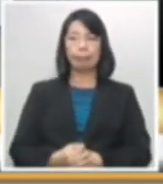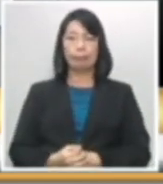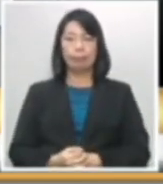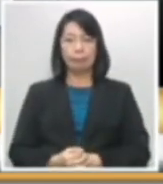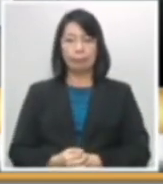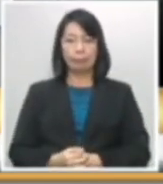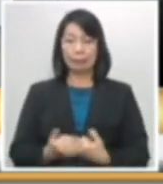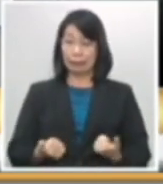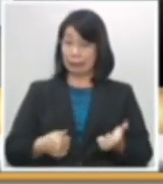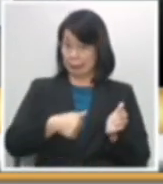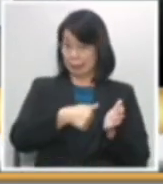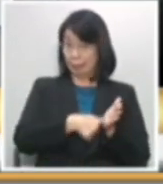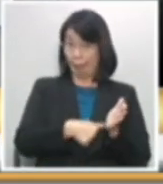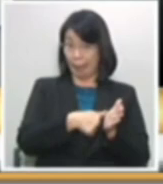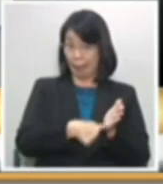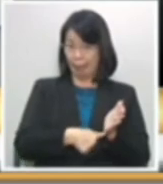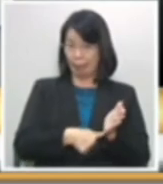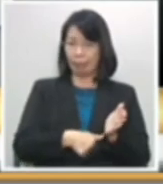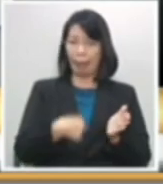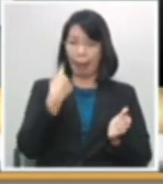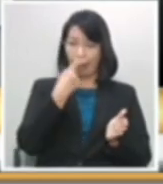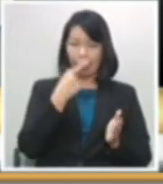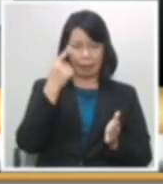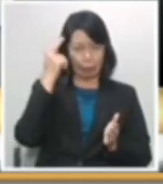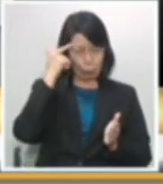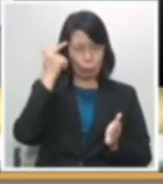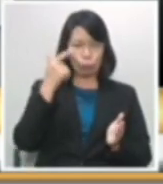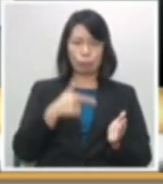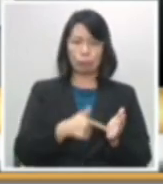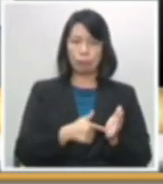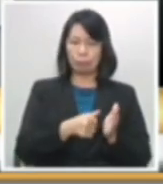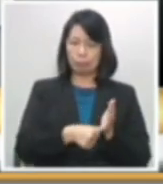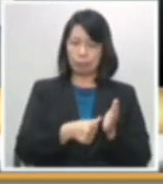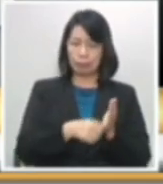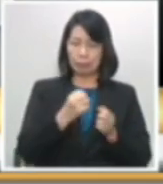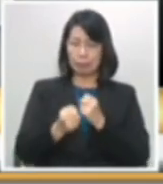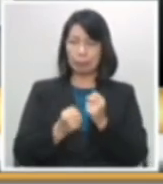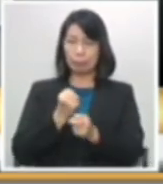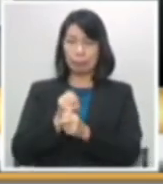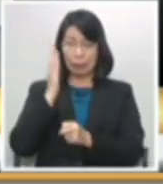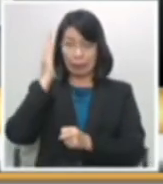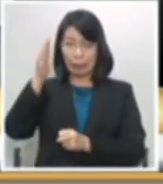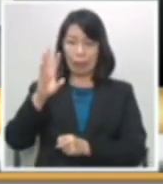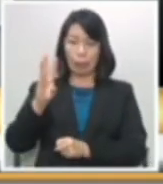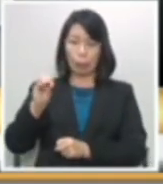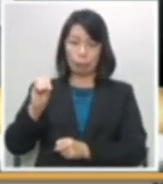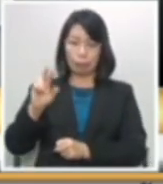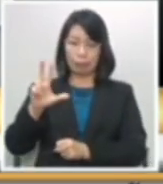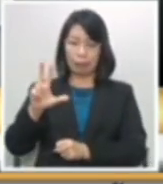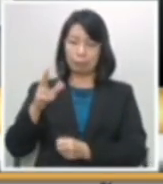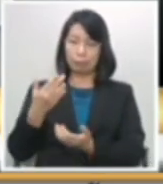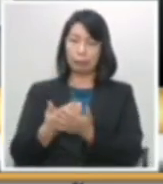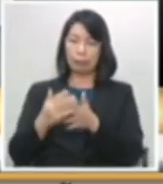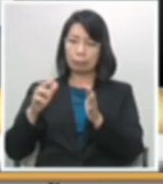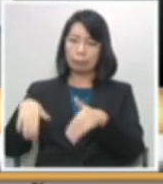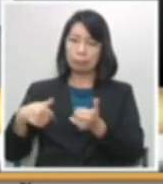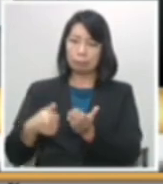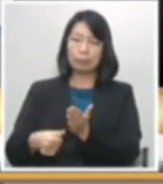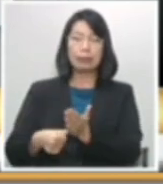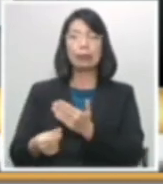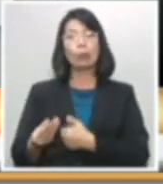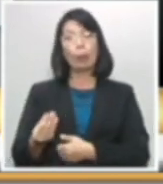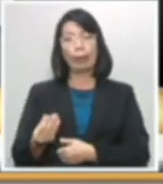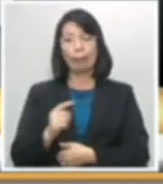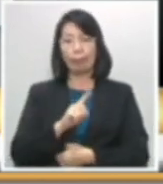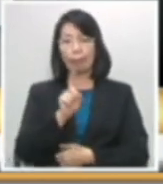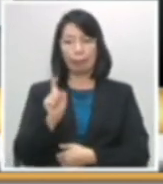เรื่องภาษีนี่ผมอยากให้ท่านที่รู้เรื่องนี้ตอบที่ว่าในอนาคตปี63เนี่ยท่านประเมินได้เท่าไหร่นี่นะเป็นสาเห